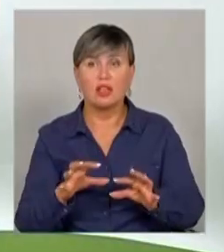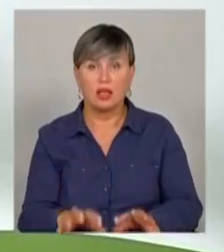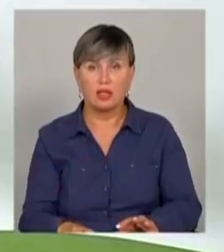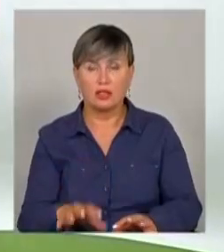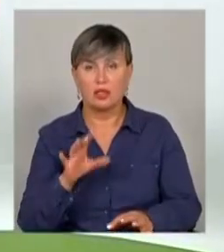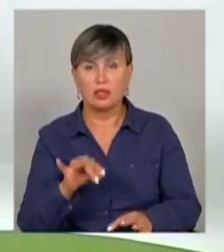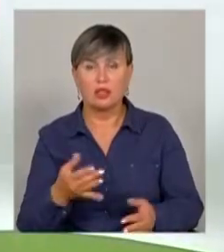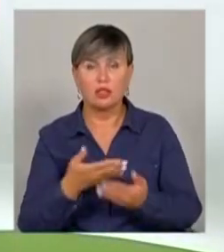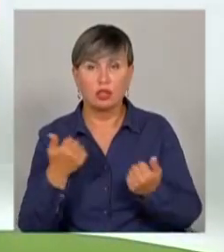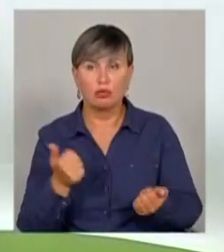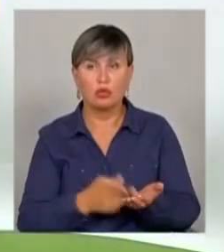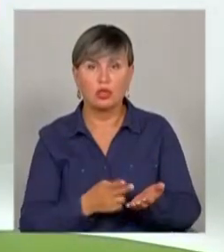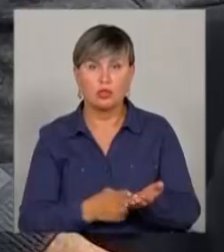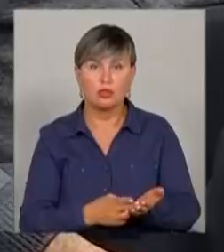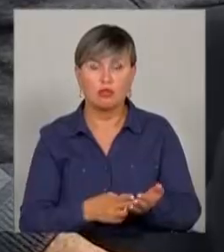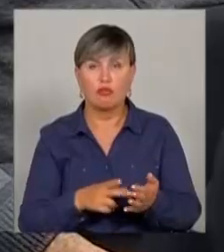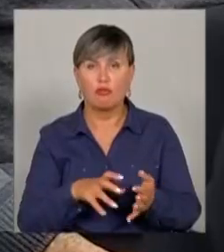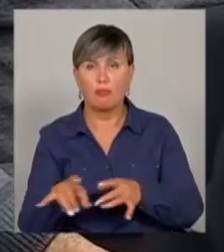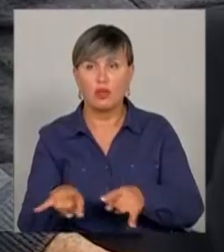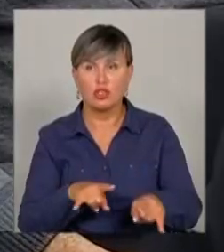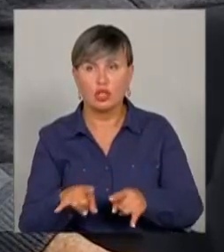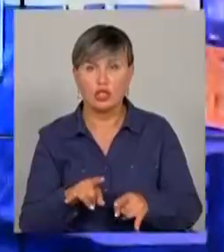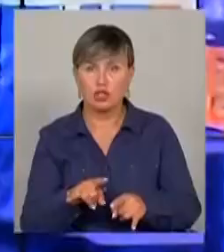и отсутствие доказательств мошеннических схем.